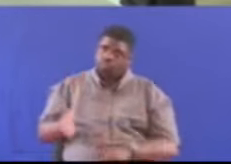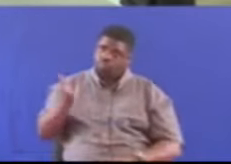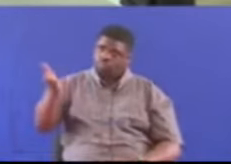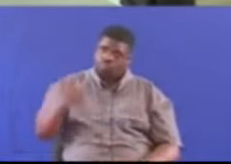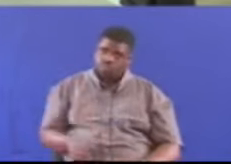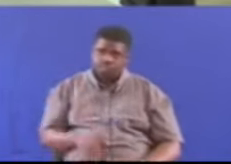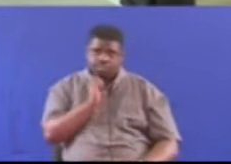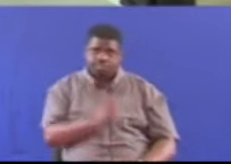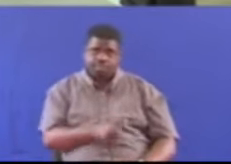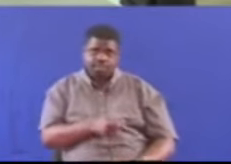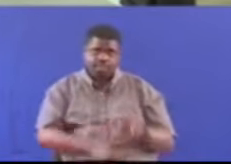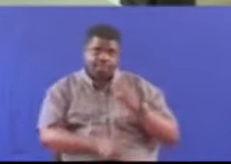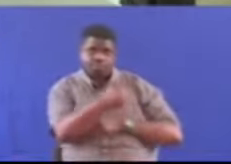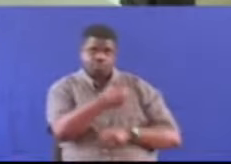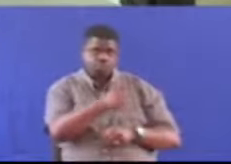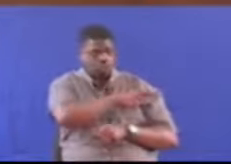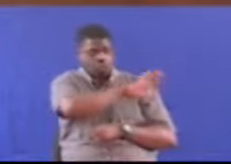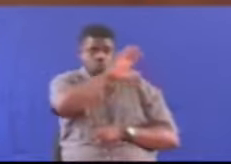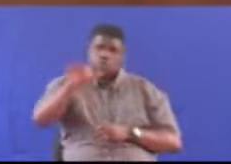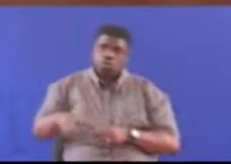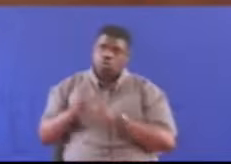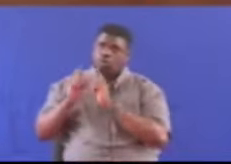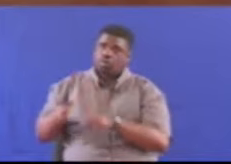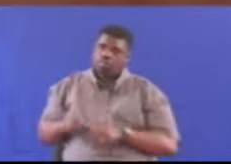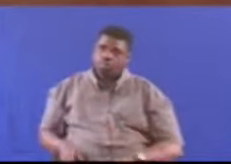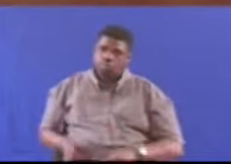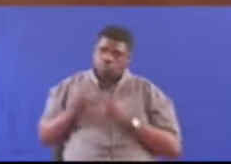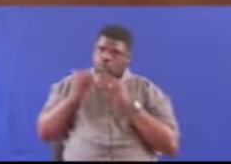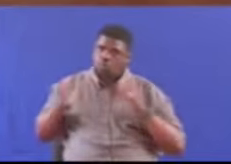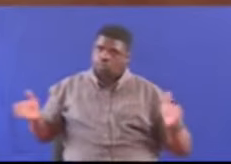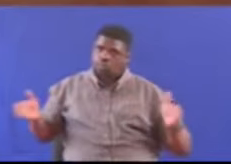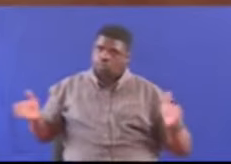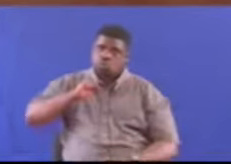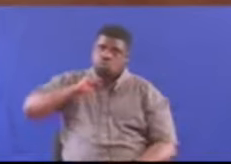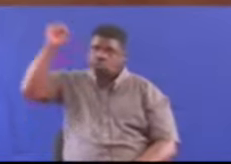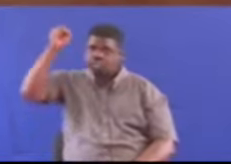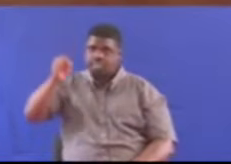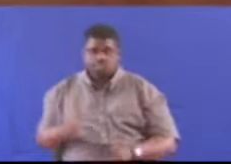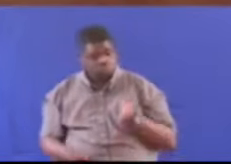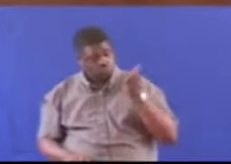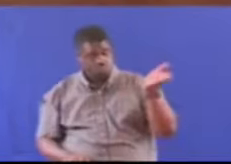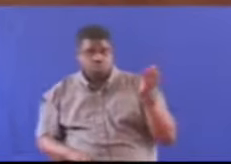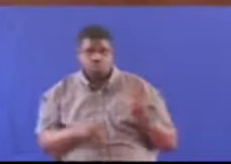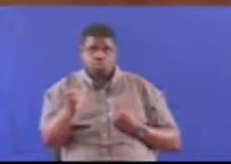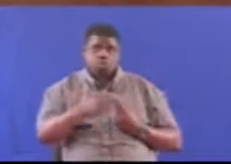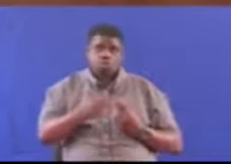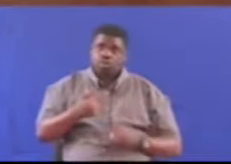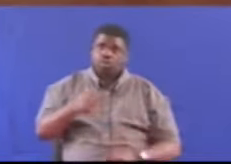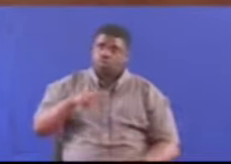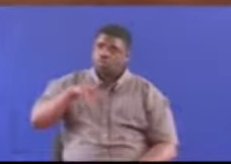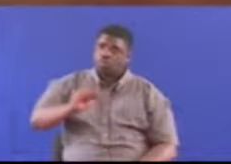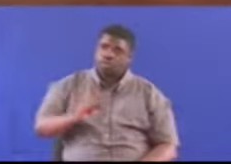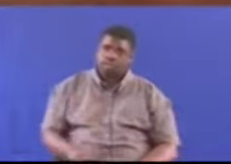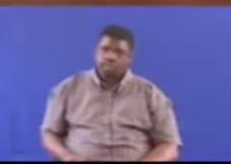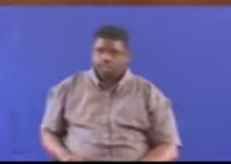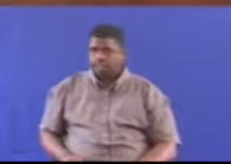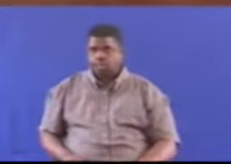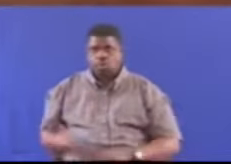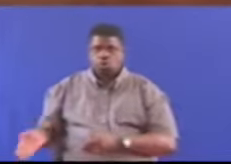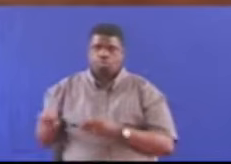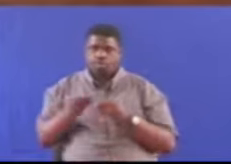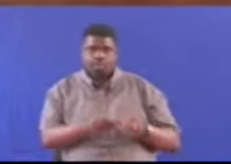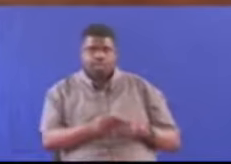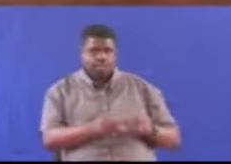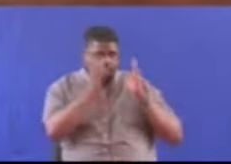IPU na viongozi wote mliopo, ni dhahiri ushindi huu wa Dr. Tulia sio tu umeleta na kulijengea heshima